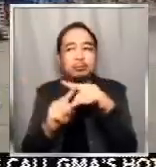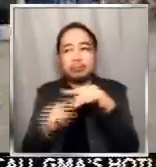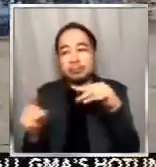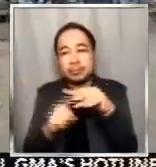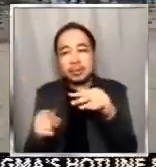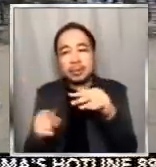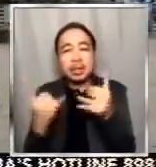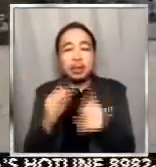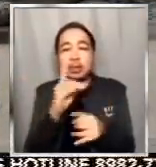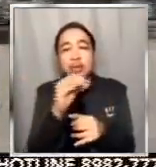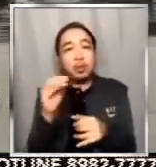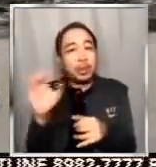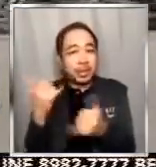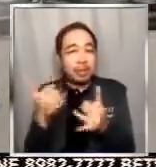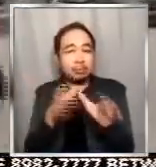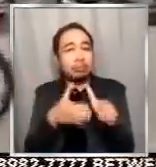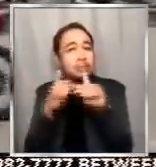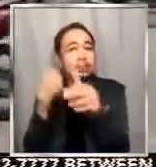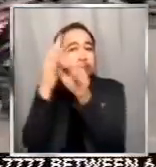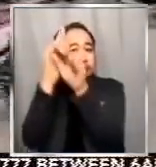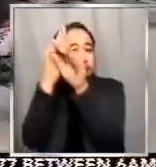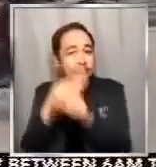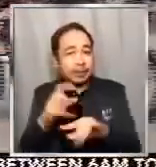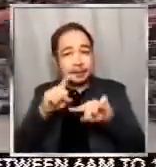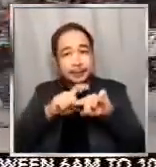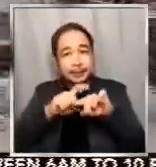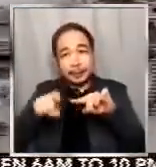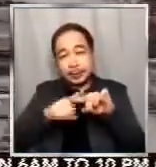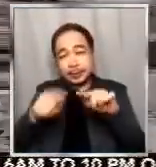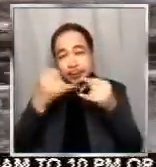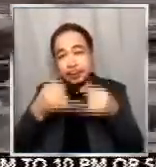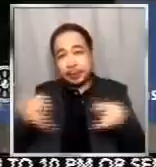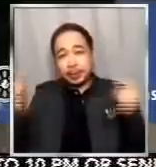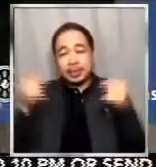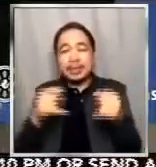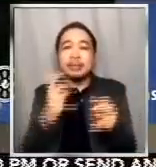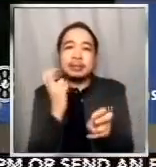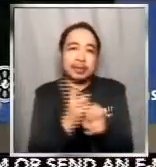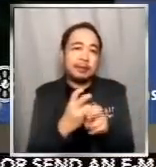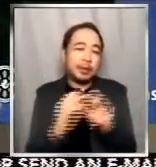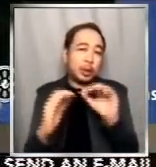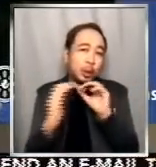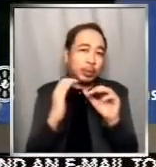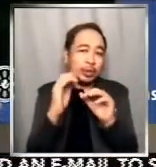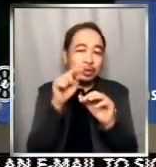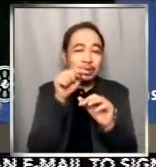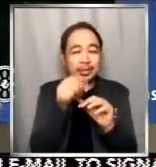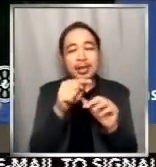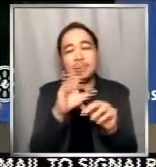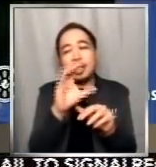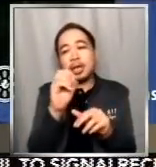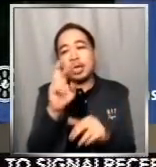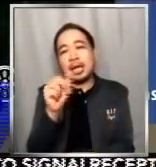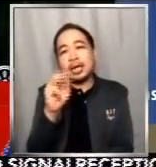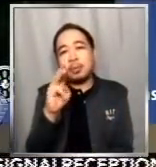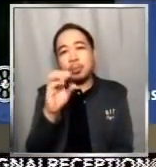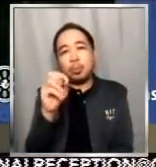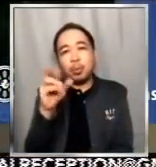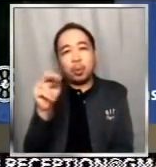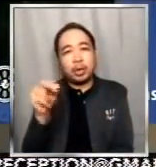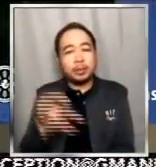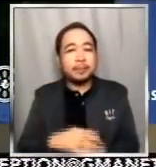kumpunihin ang linya ng kuryente. Mahirap din ang linya ng telekomunikasyon sa Karamuan. That is why there is a need